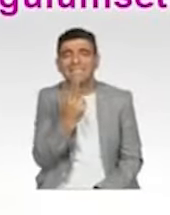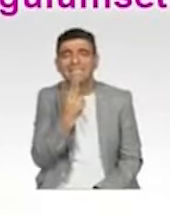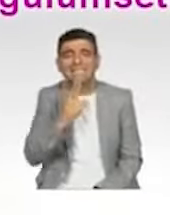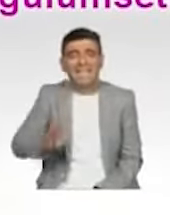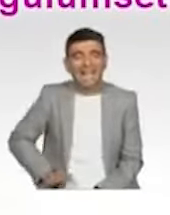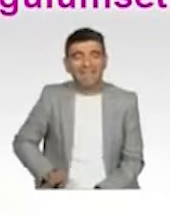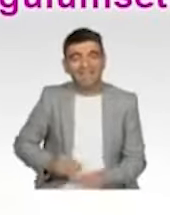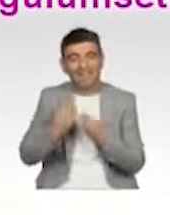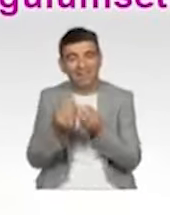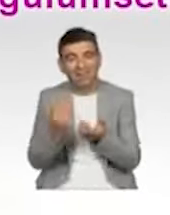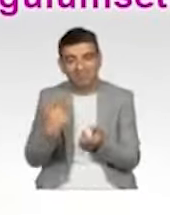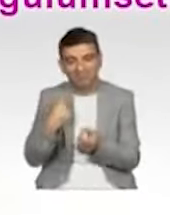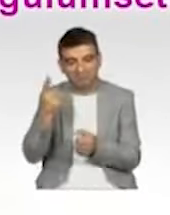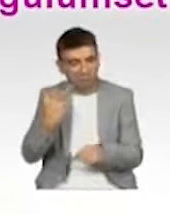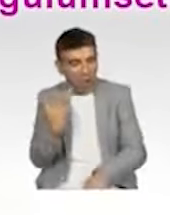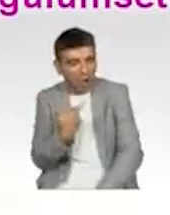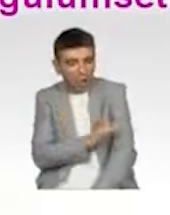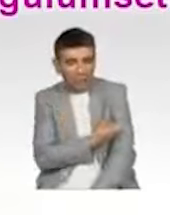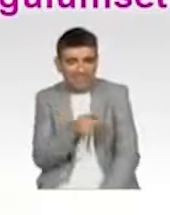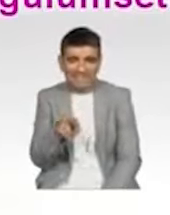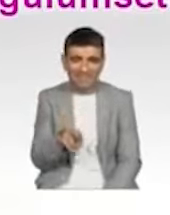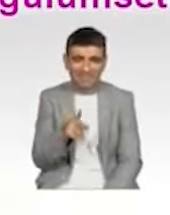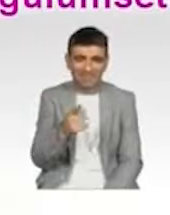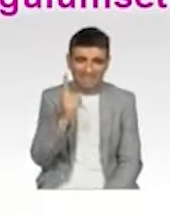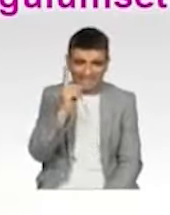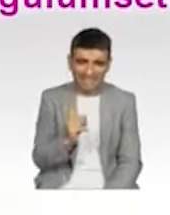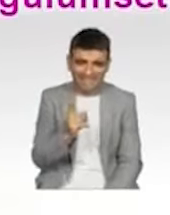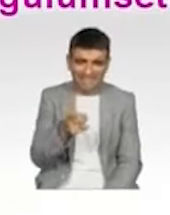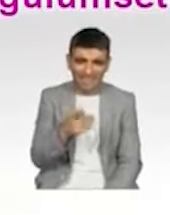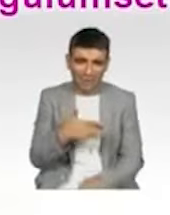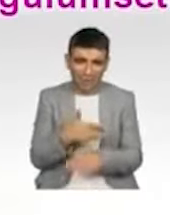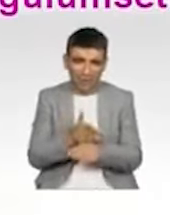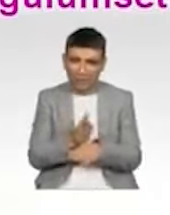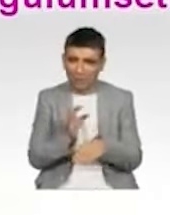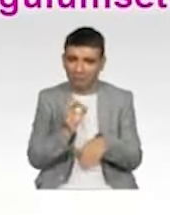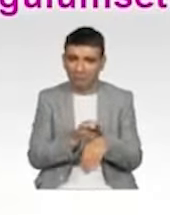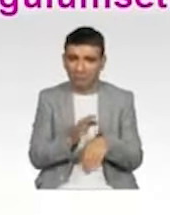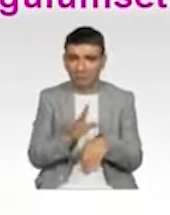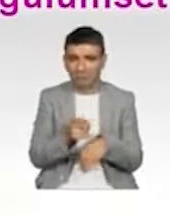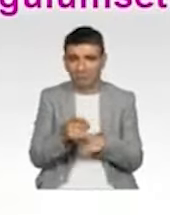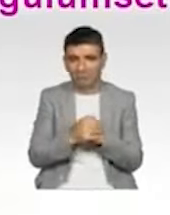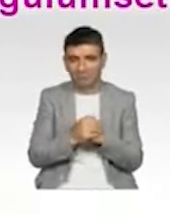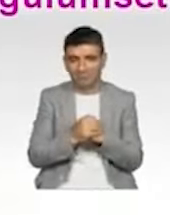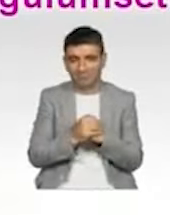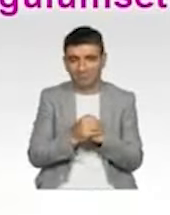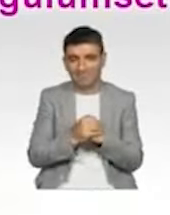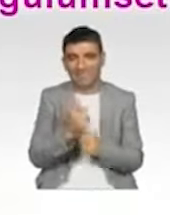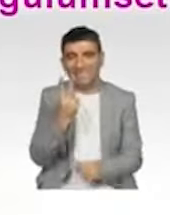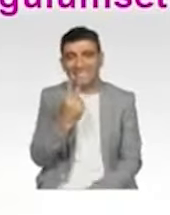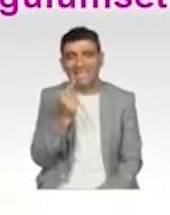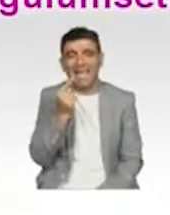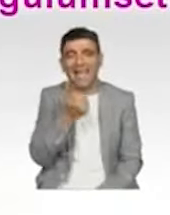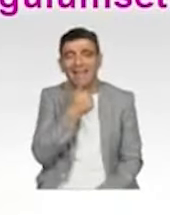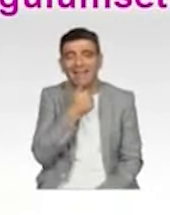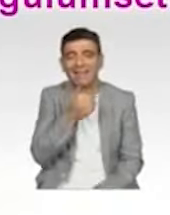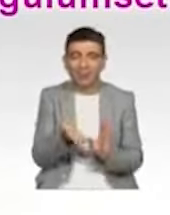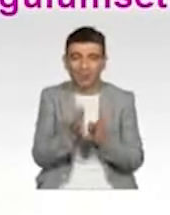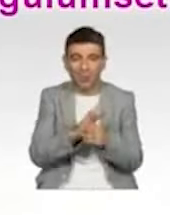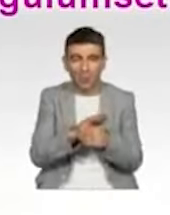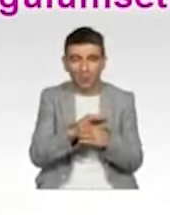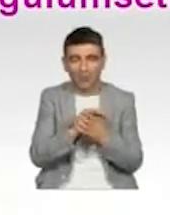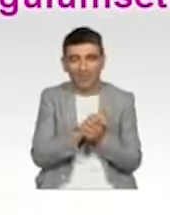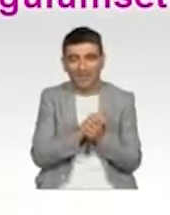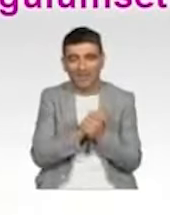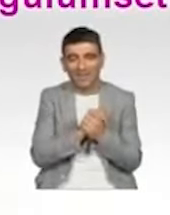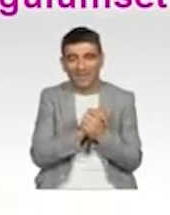nasip etsin. Böyle empoze etmişler herhalde. Daha dur canım. İlk daha önce bir... Geç kalmış sayın. Yok, Allah isteyene nasip etsin. İki erkekten sonra işte oraya geleceğim.